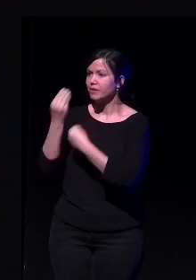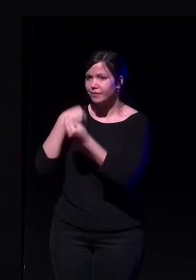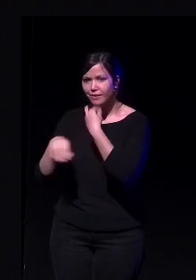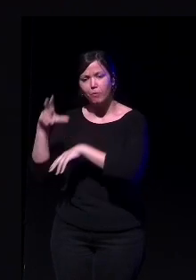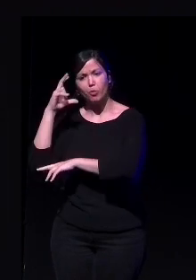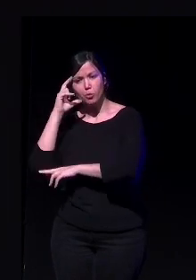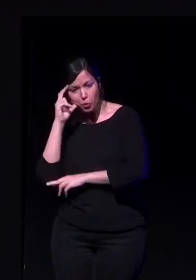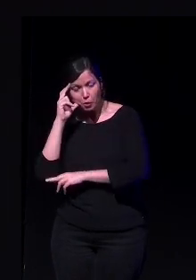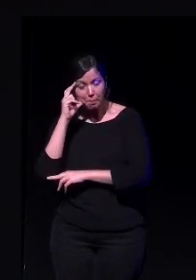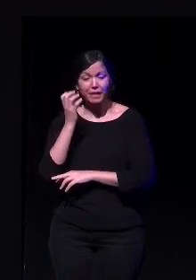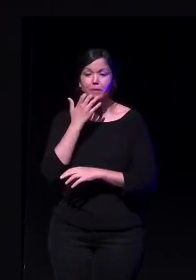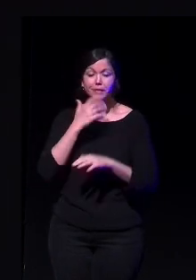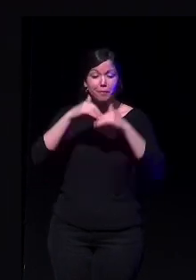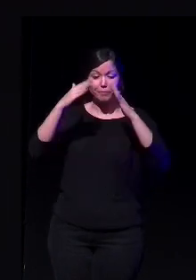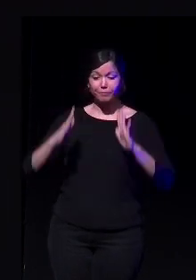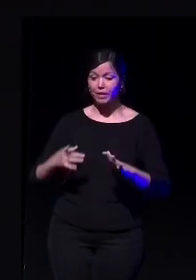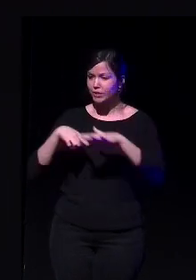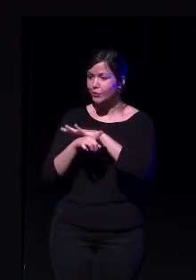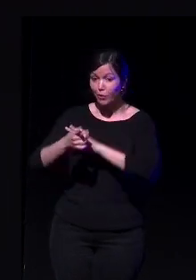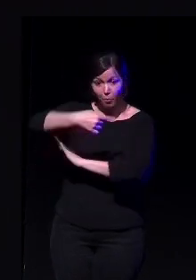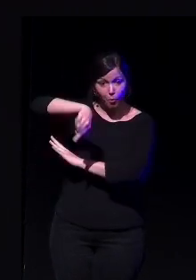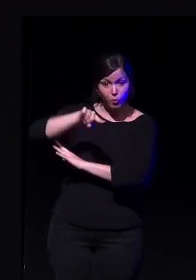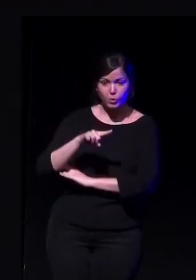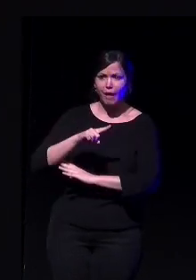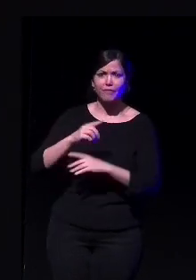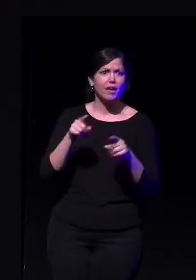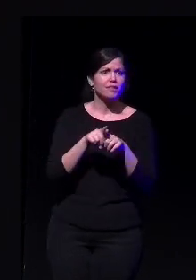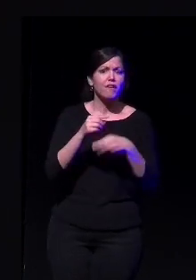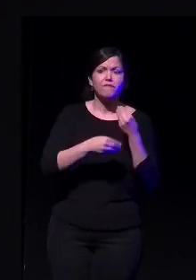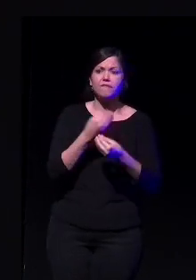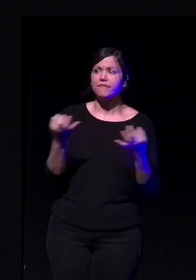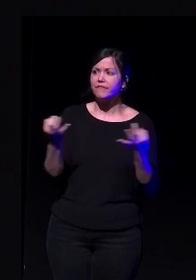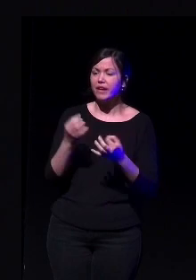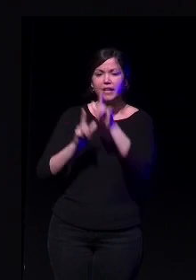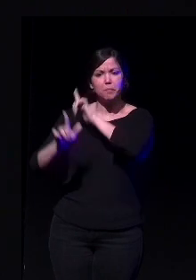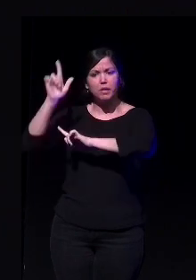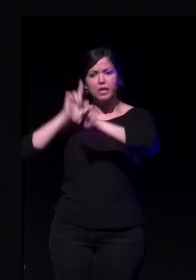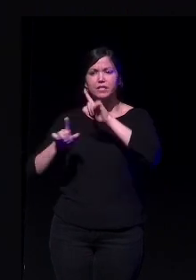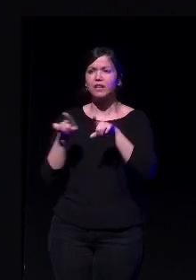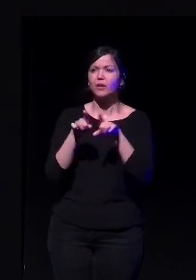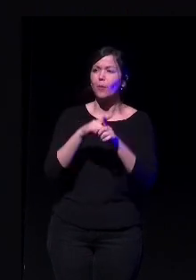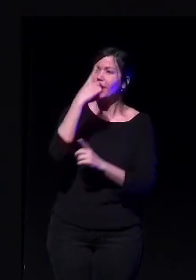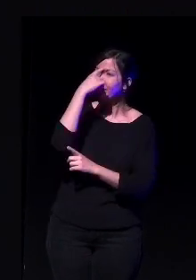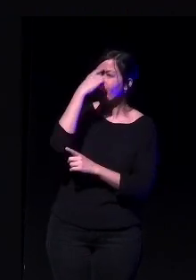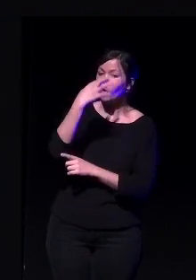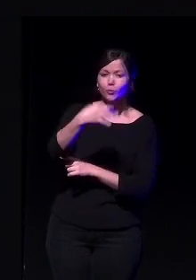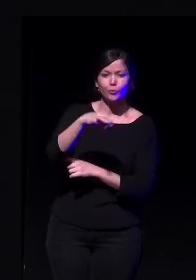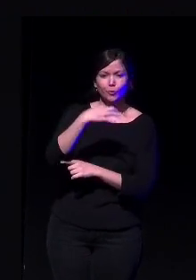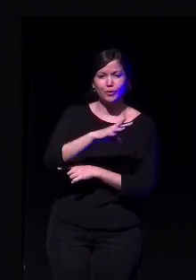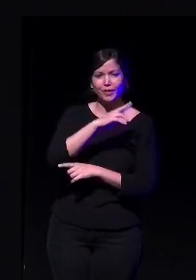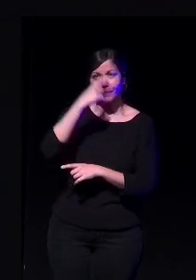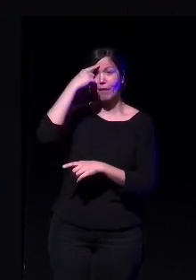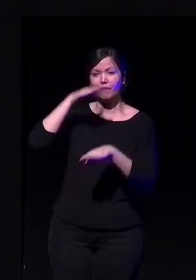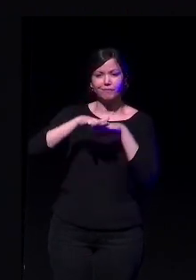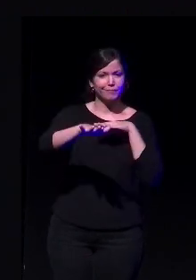dormim, en establiments com els que gestioneu, fan que el viatjar sigui un record únic i per tota la vida. I que, esclar, els llocs on hem estat també